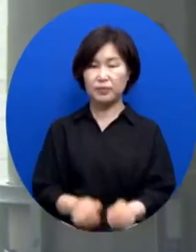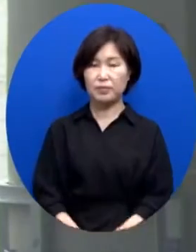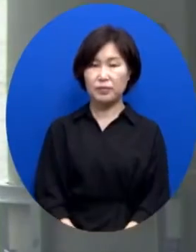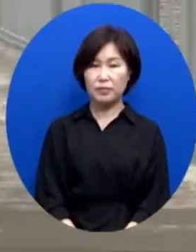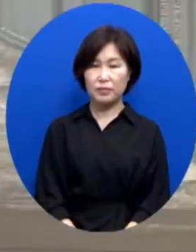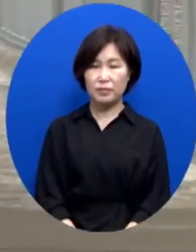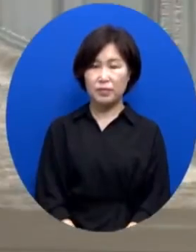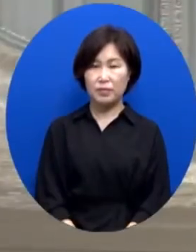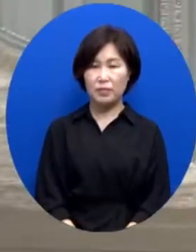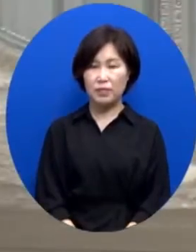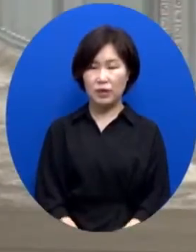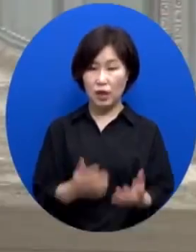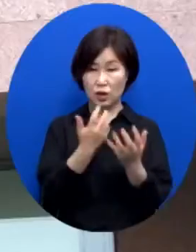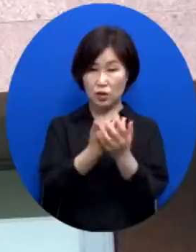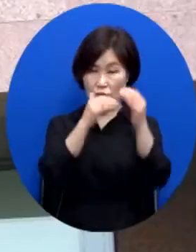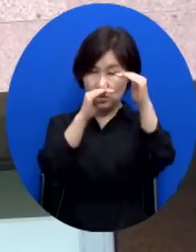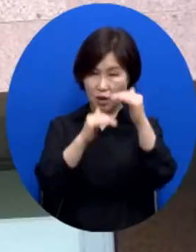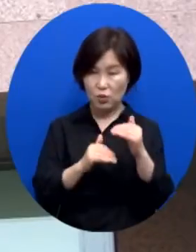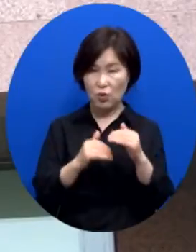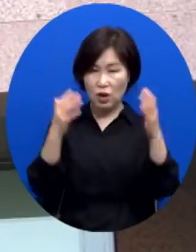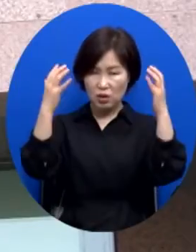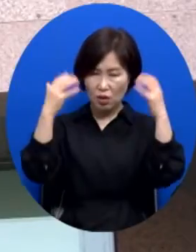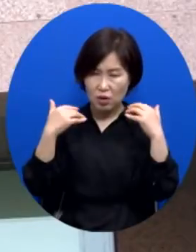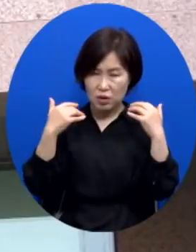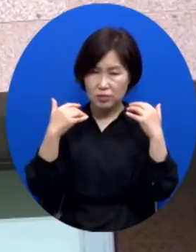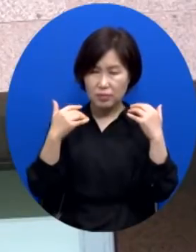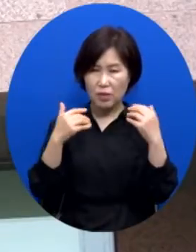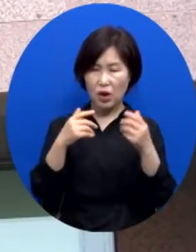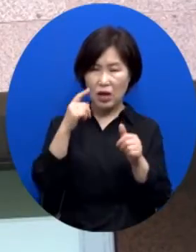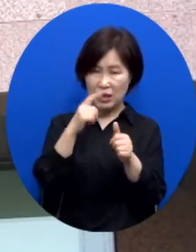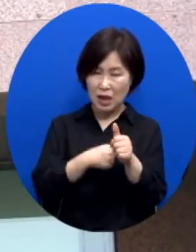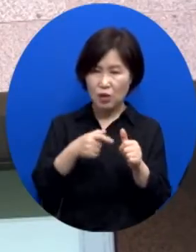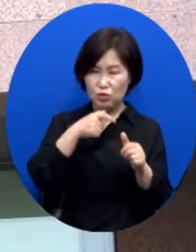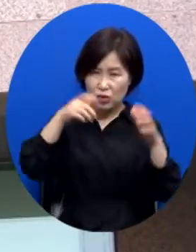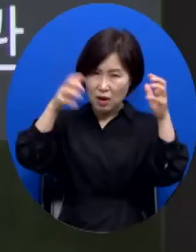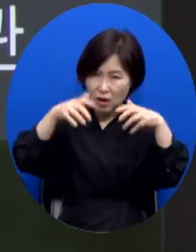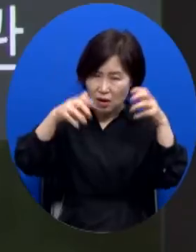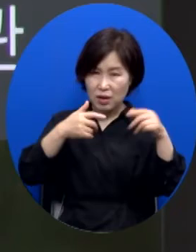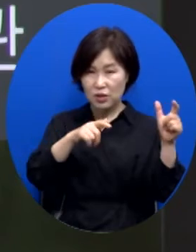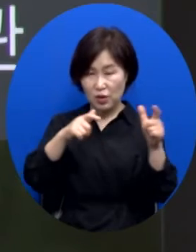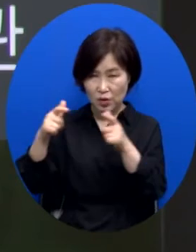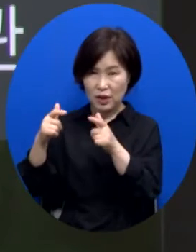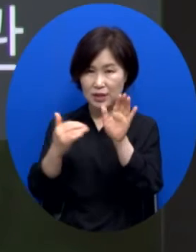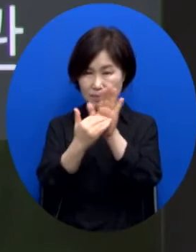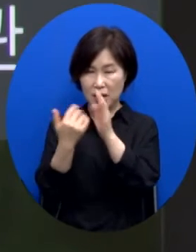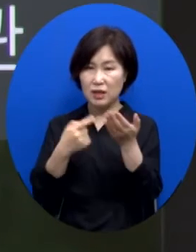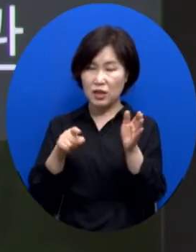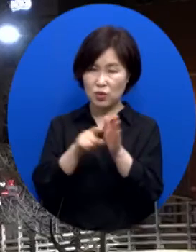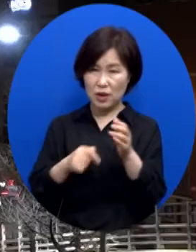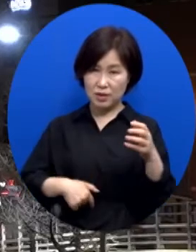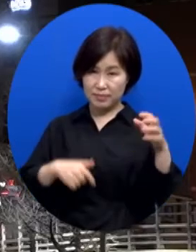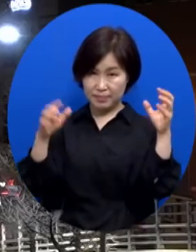통합총회는 공문을 통해 여름철 자연재해를 대비해 피해를 줄일 수 있도록 협력을 당부했습니다.